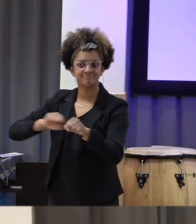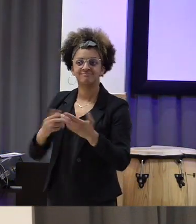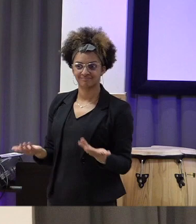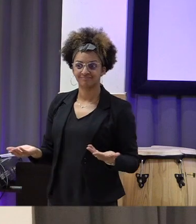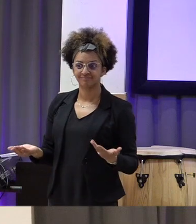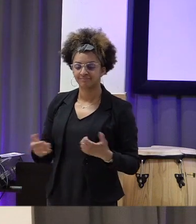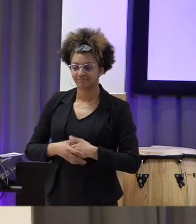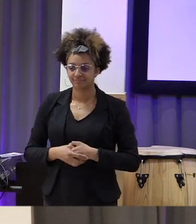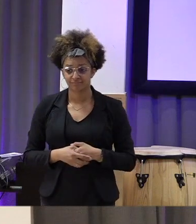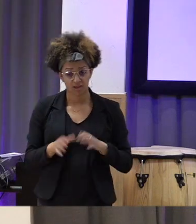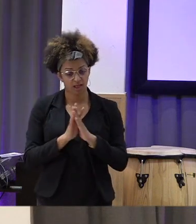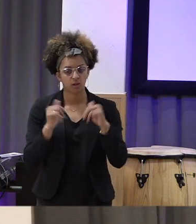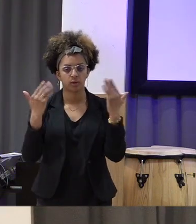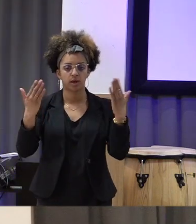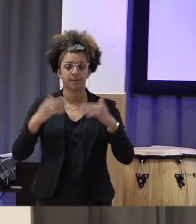Alléluia.